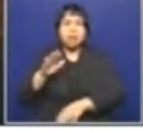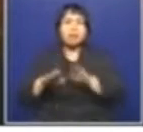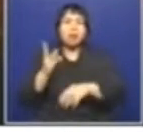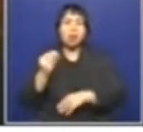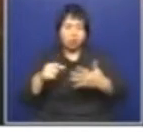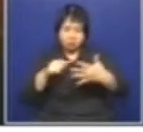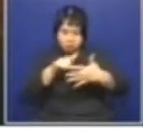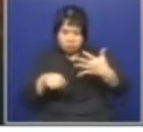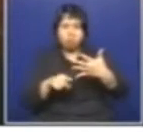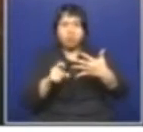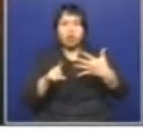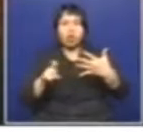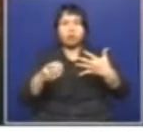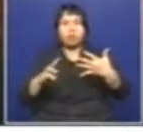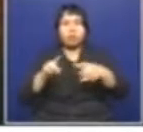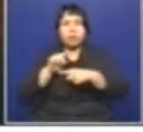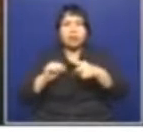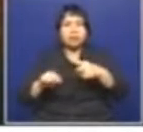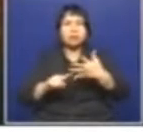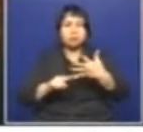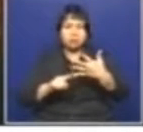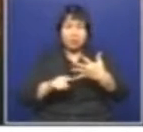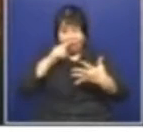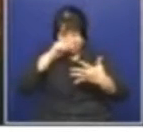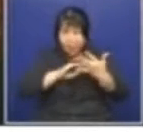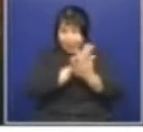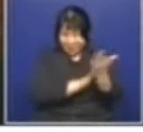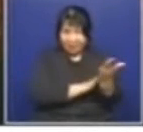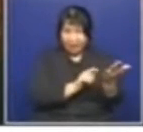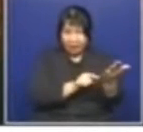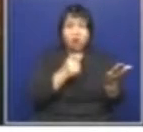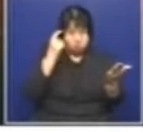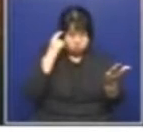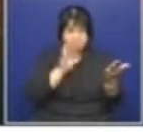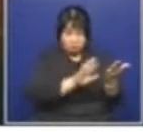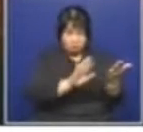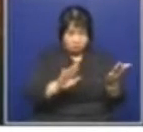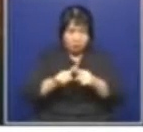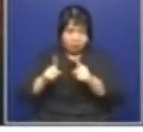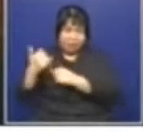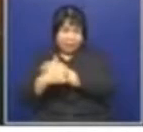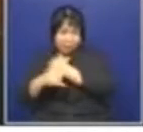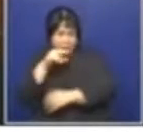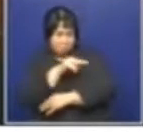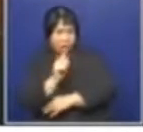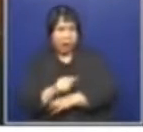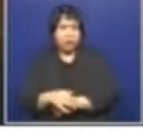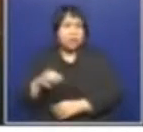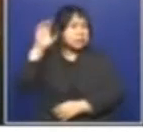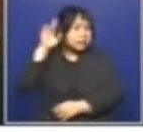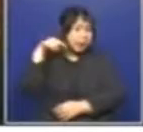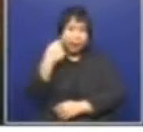116% น่ะนี่ในประเทศนะรู้กันนะแต่ต่างชาติมองอีกแบบนี่ถ้าจะเชื่อใครก็ว่าไปอ่ะพันต่อ